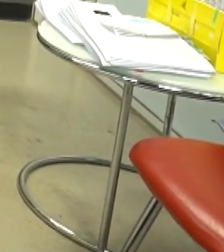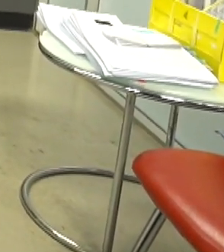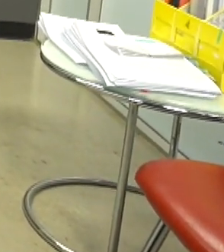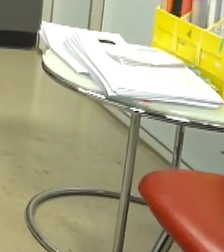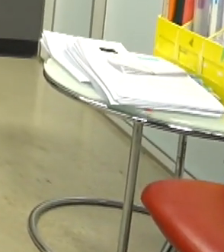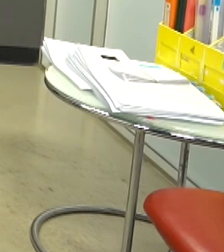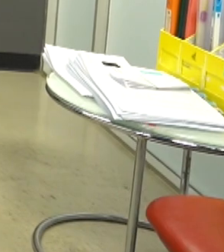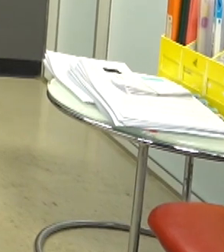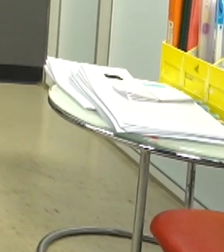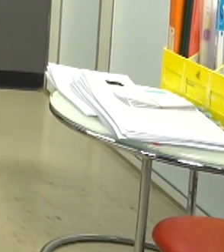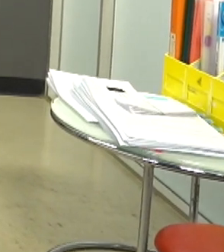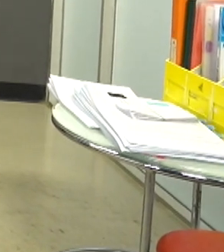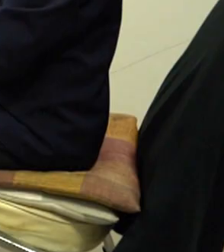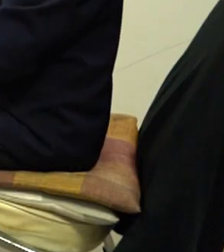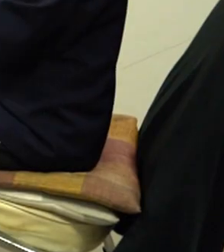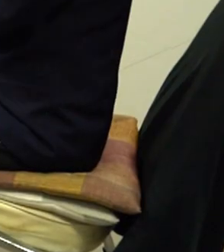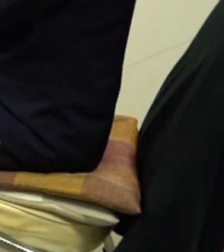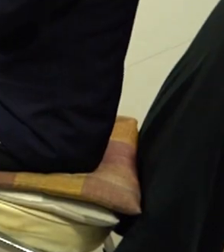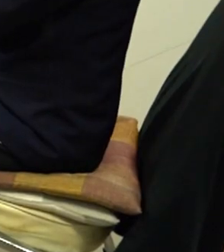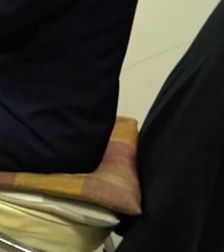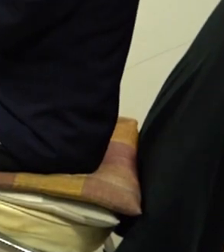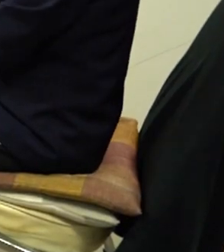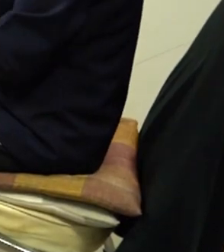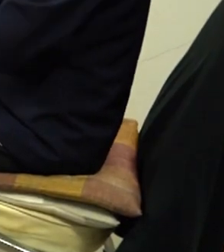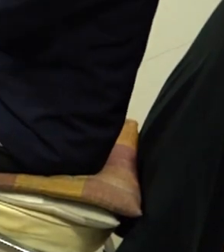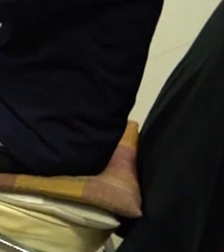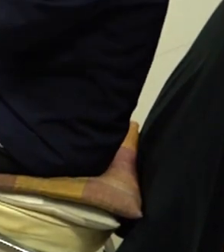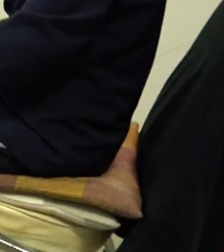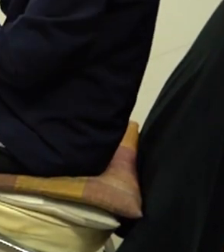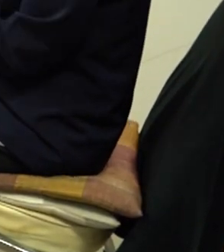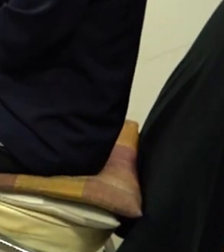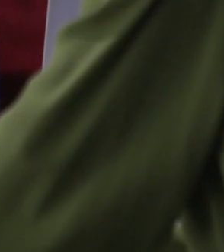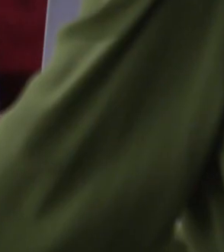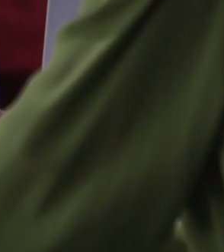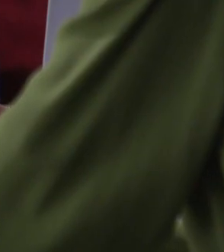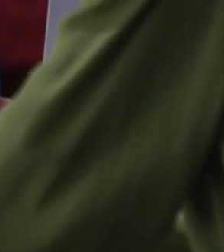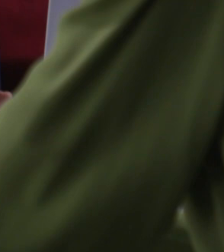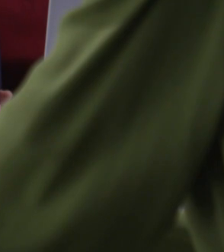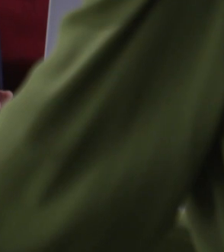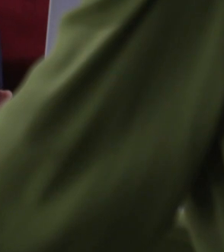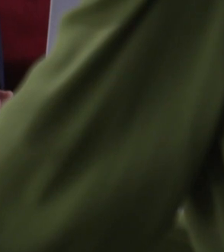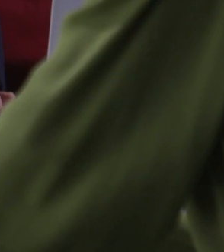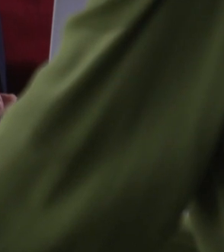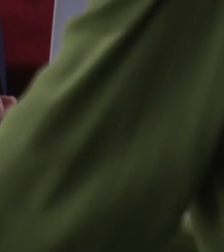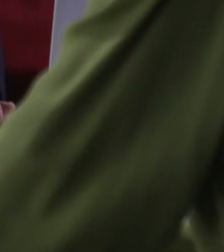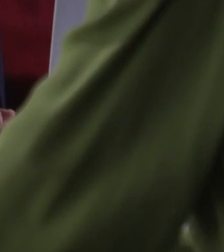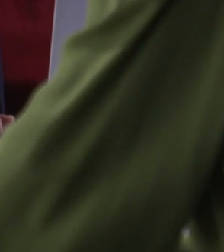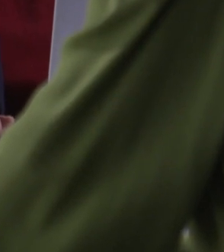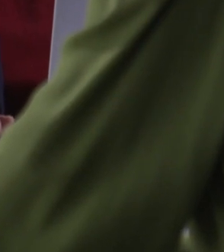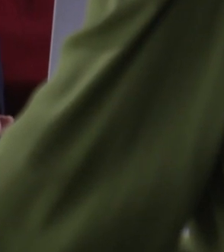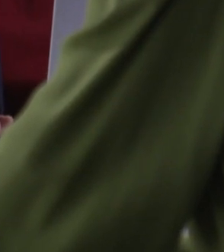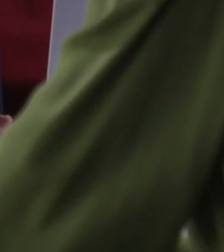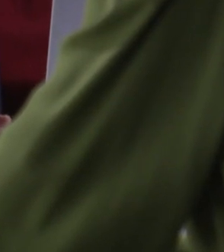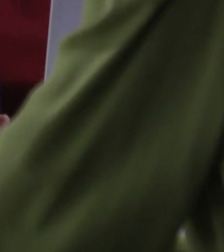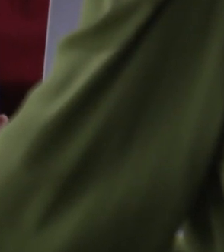ามถามคนหูหนวกที่เขาเป็นเจ้าของภาษาว่าท่ามือของไวรัสโคโรนาเนี่ยควรใช้ท่ามืออย่างไรจนคนหูหนวกเขา